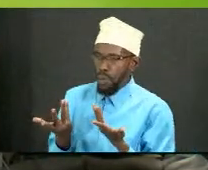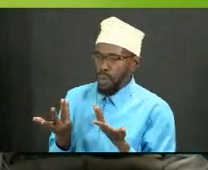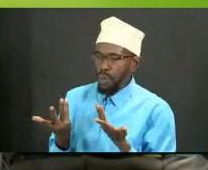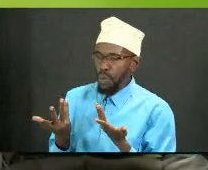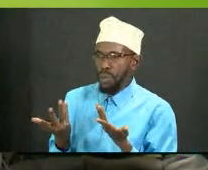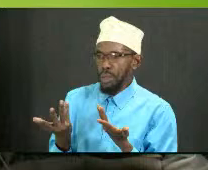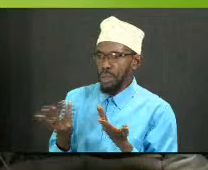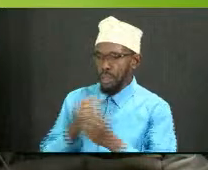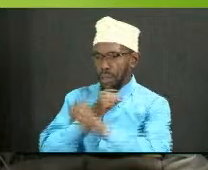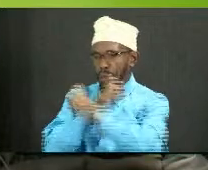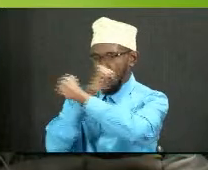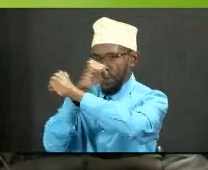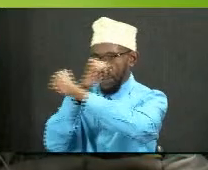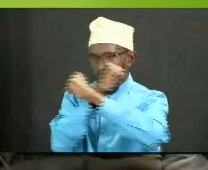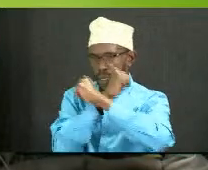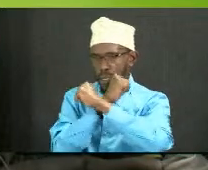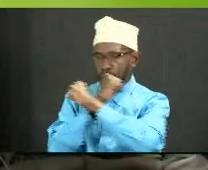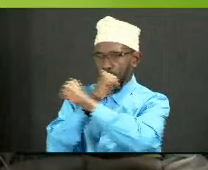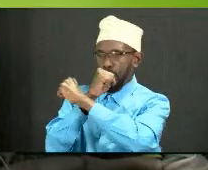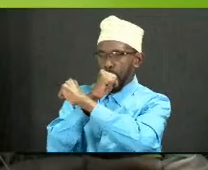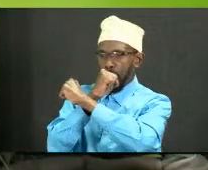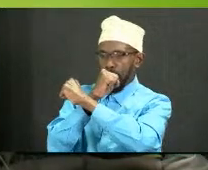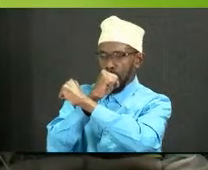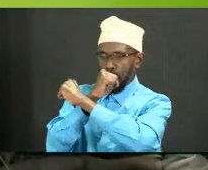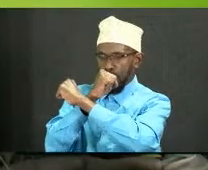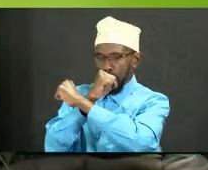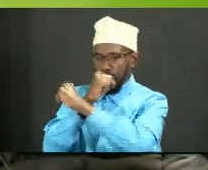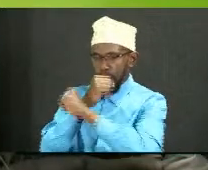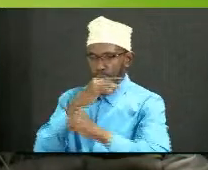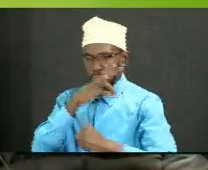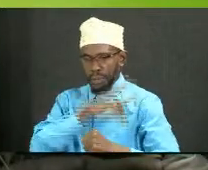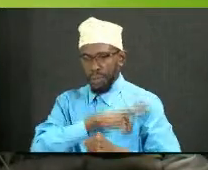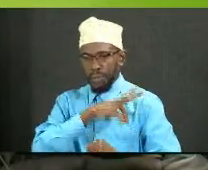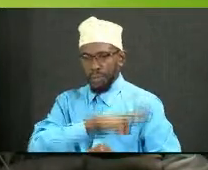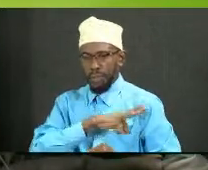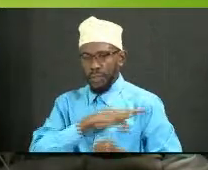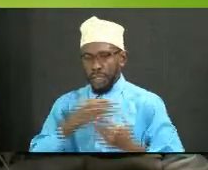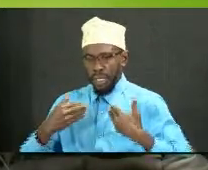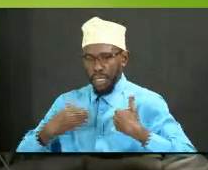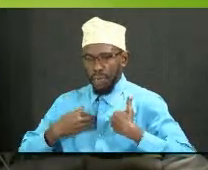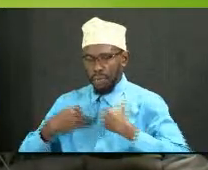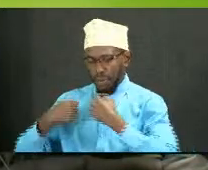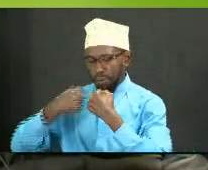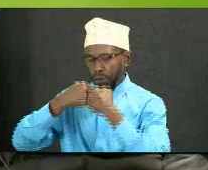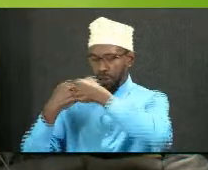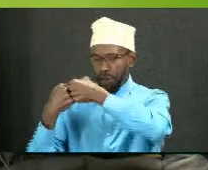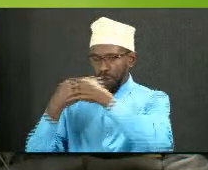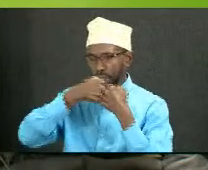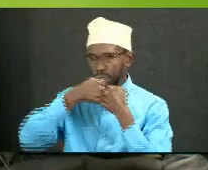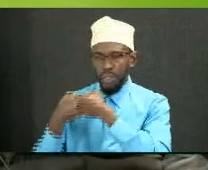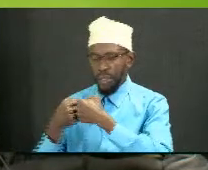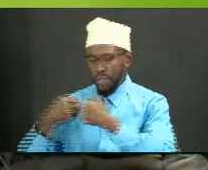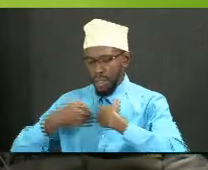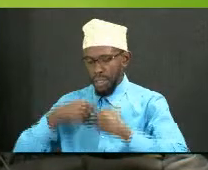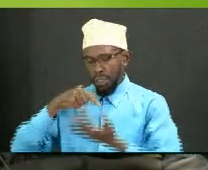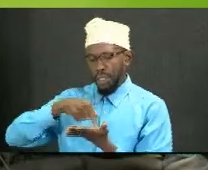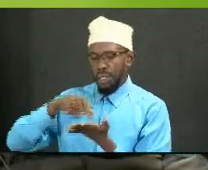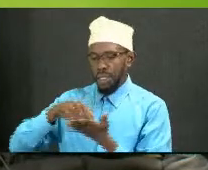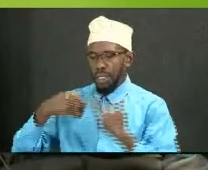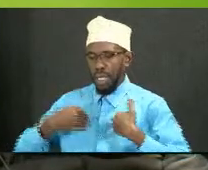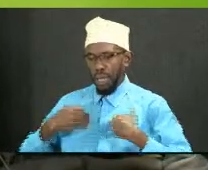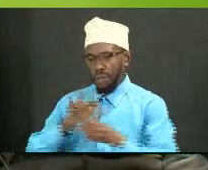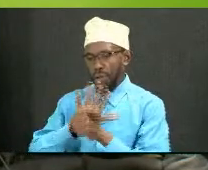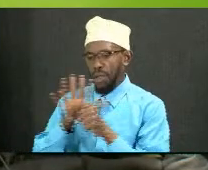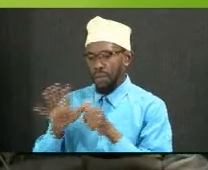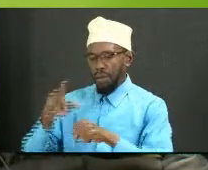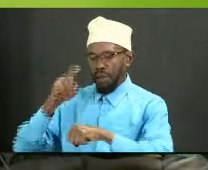anaweza kulinda matarajio yake na kukimu ili aweze kukabiliana na hali kama hii ambayo ipo